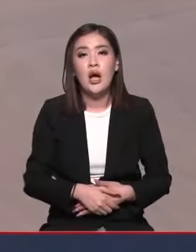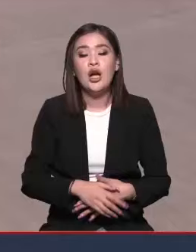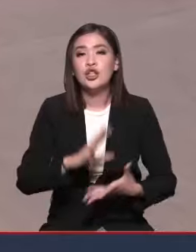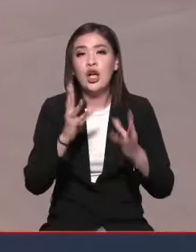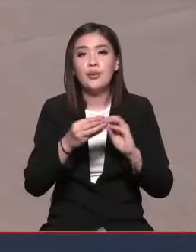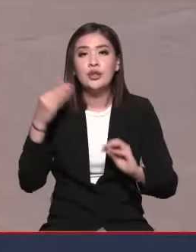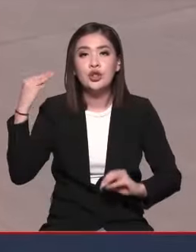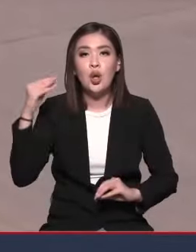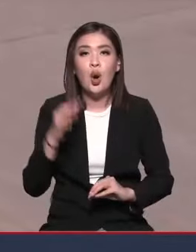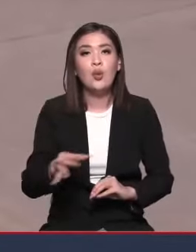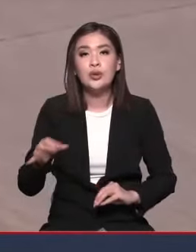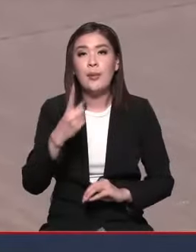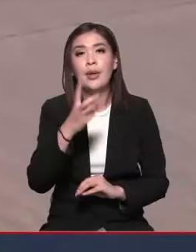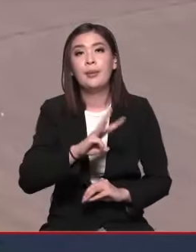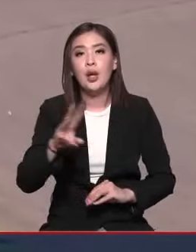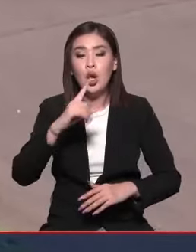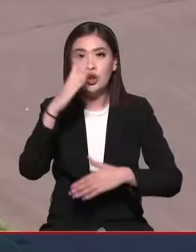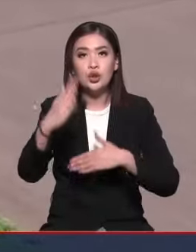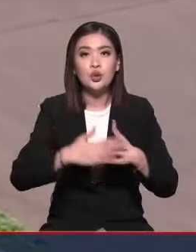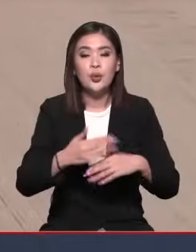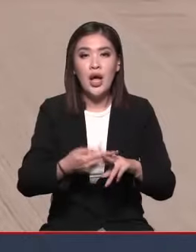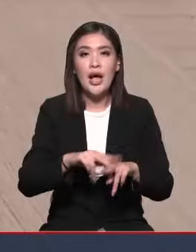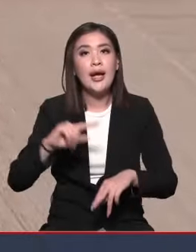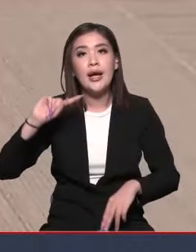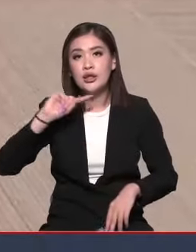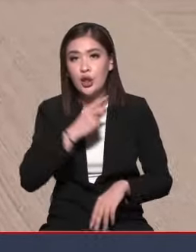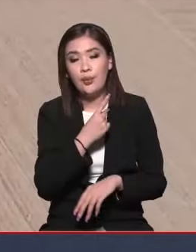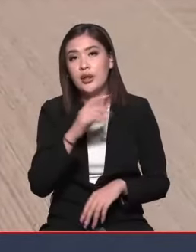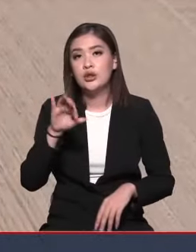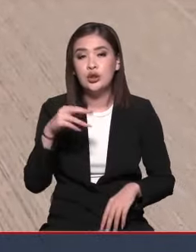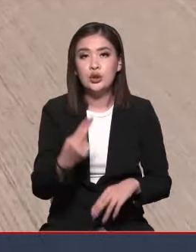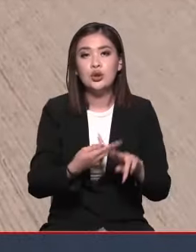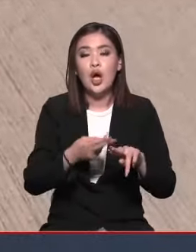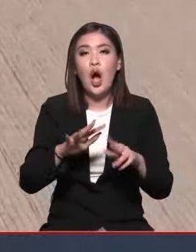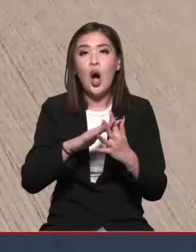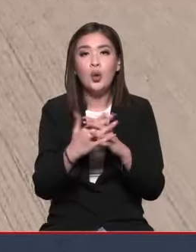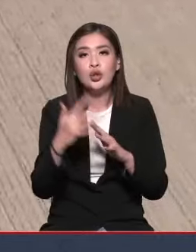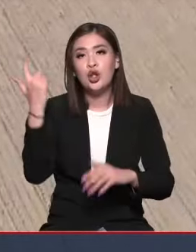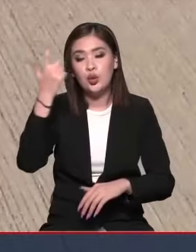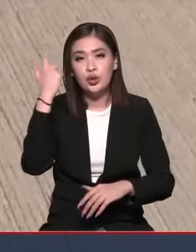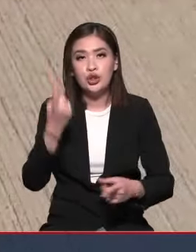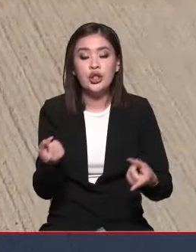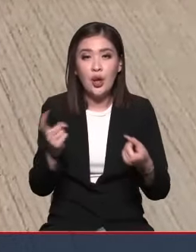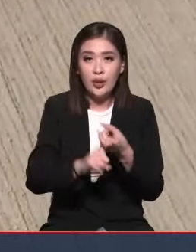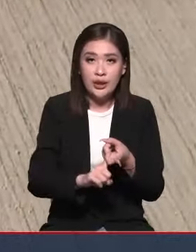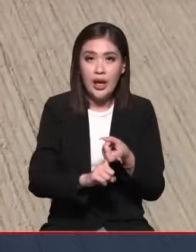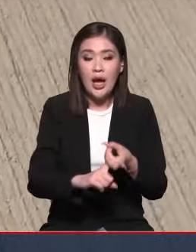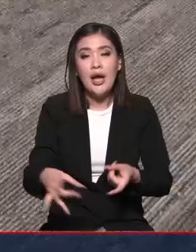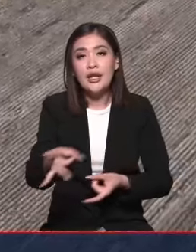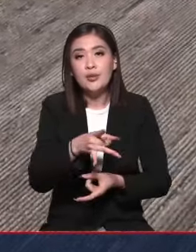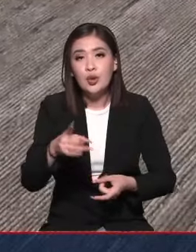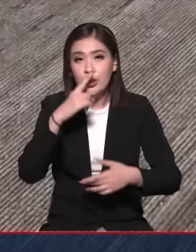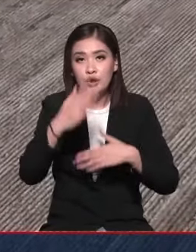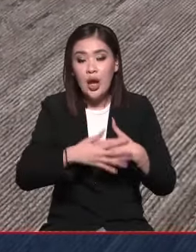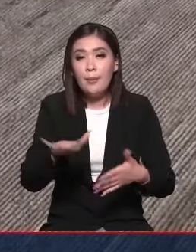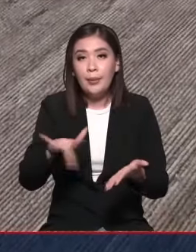Түркістан облысындағы 1 миллионнан астам тұрғынның әлеуметтік экономикалық жағдайы ауыл шаруашылығына тәуелді. Сондықтан былтыр республикалық